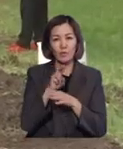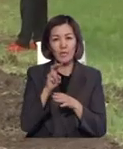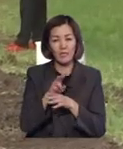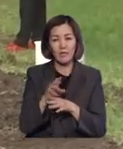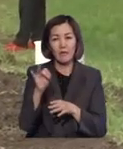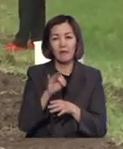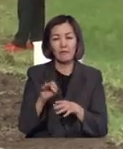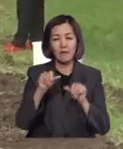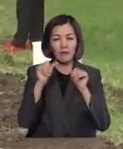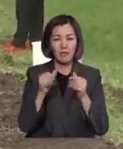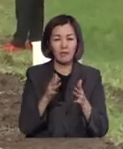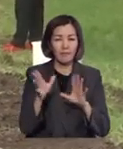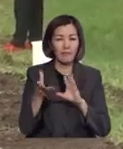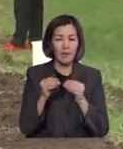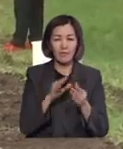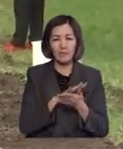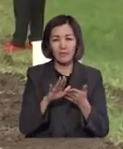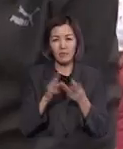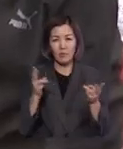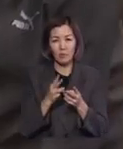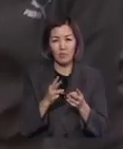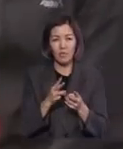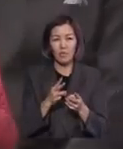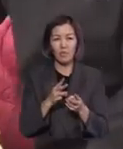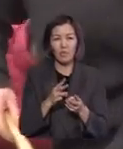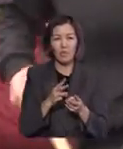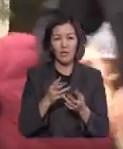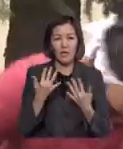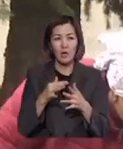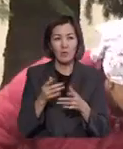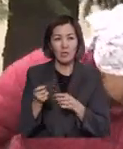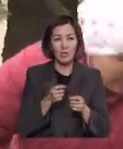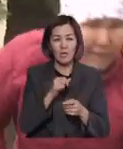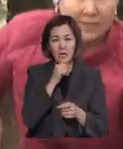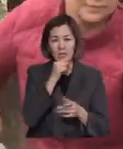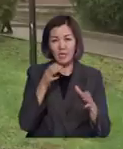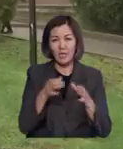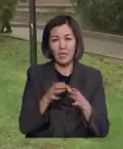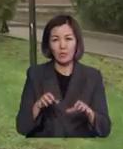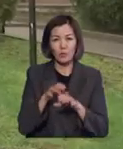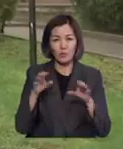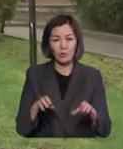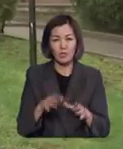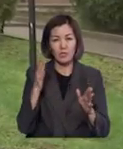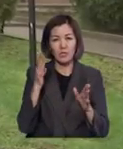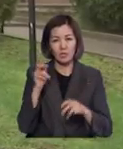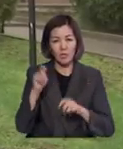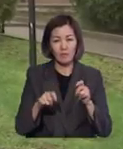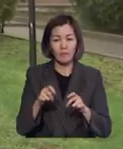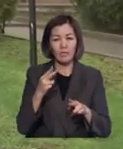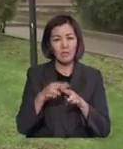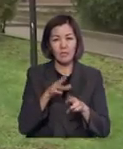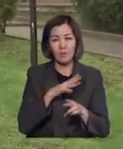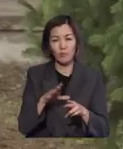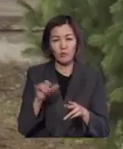тарихи нысанның аумағы таза болуы тиіс. Төрехан Нұрғалиев ауылдық округтің ақсақалдар алқасының төрағасы. Жаңбырлы ауа райына қарамастан